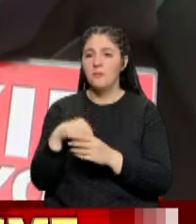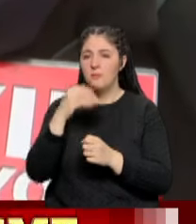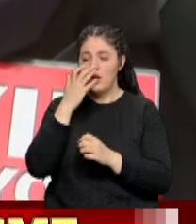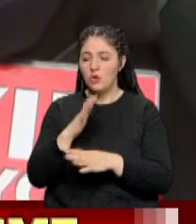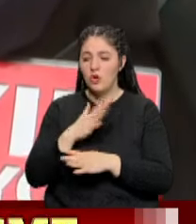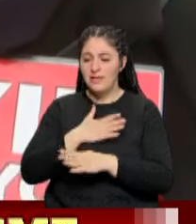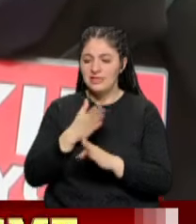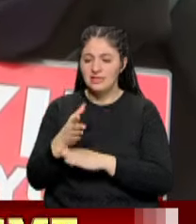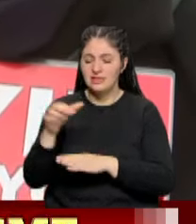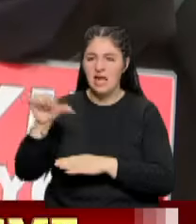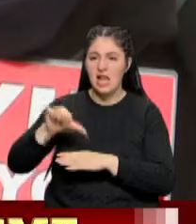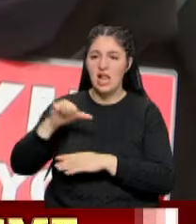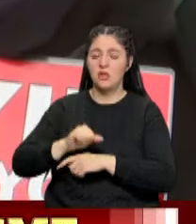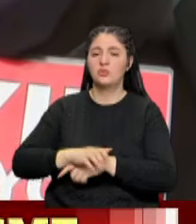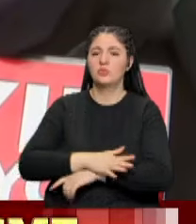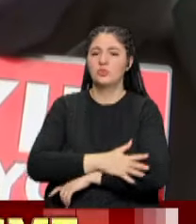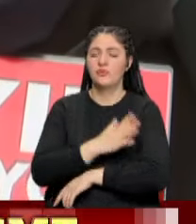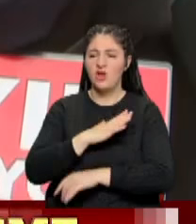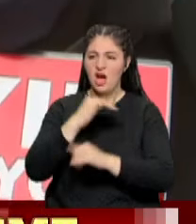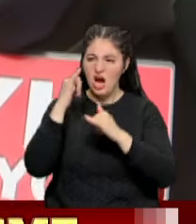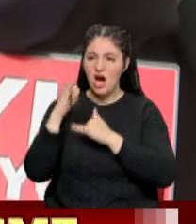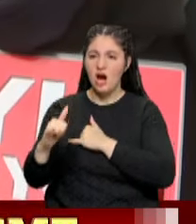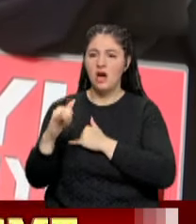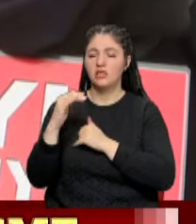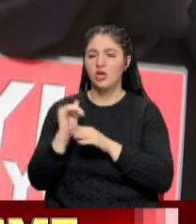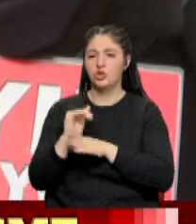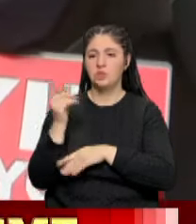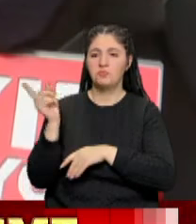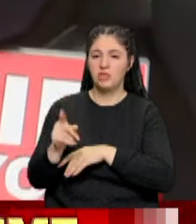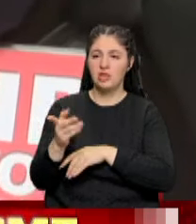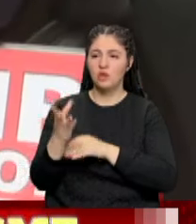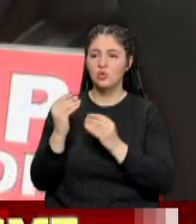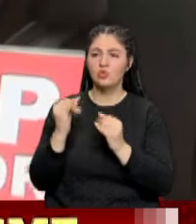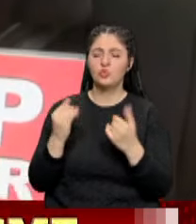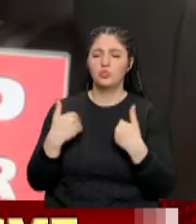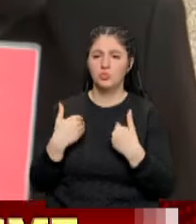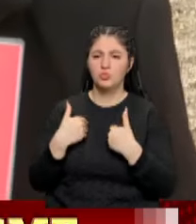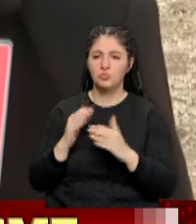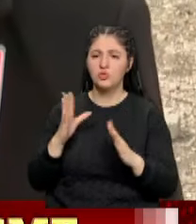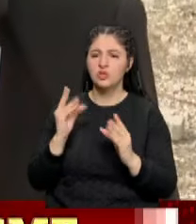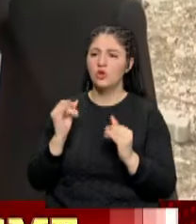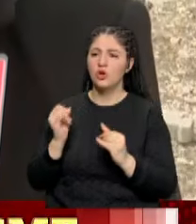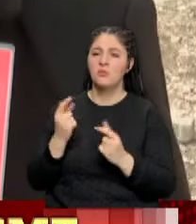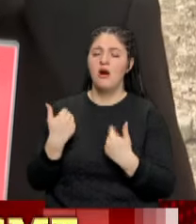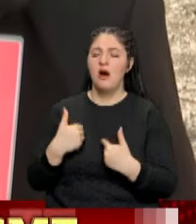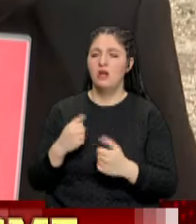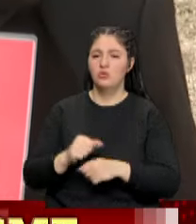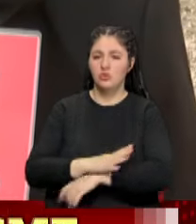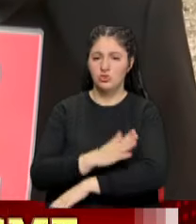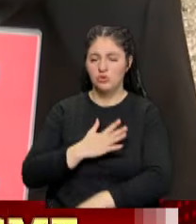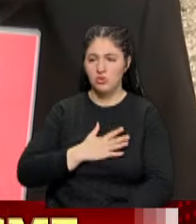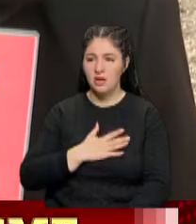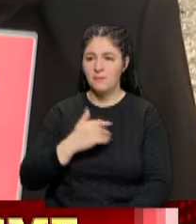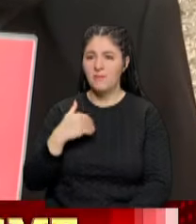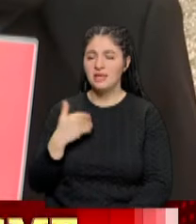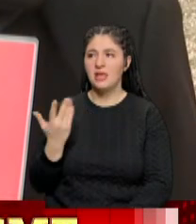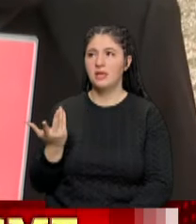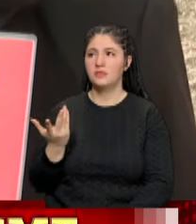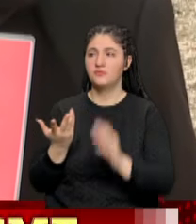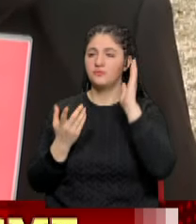ama giremiyormuşum duygusuna kapıldım. Aynı şekilde yaşadım. Çok kötü oldum. Çok kötü bir duyguydu. Ben